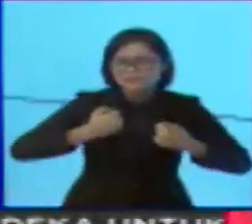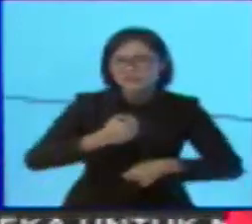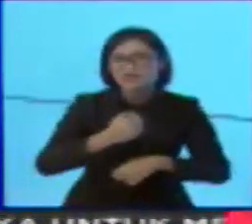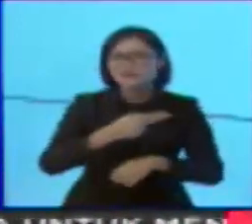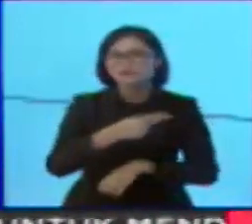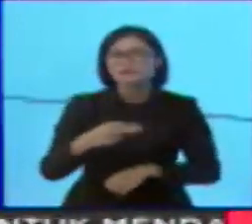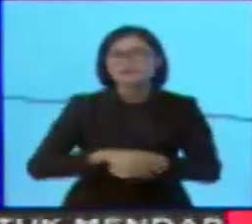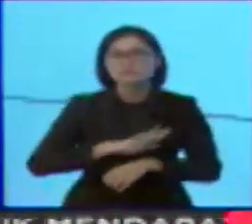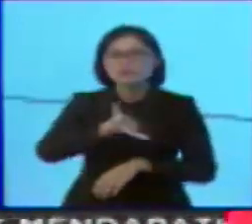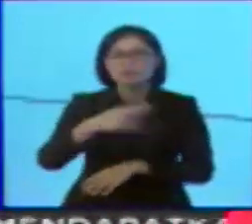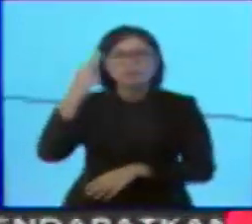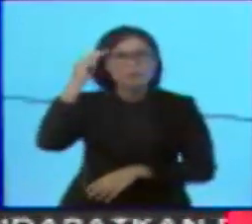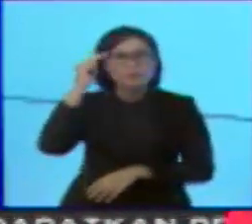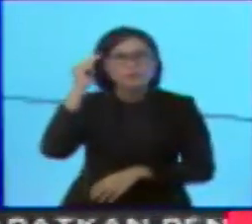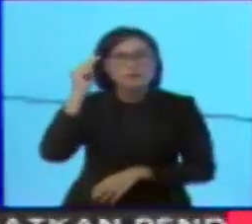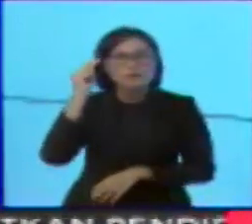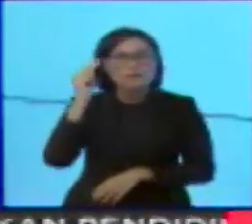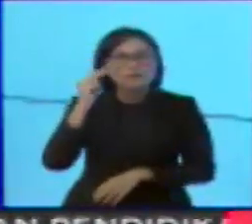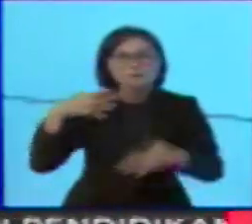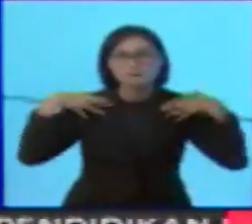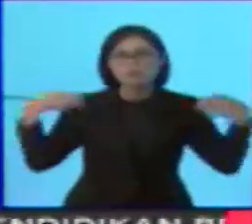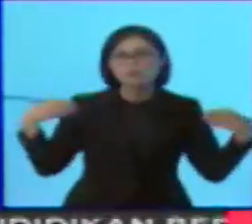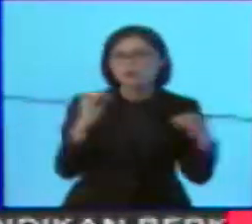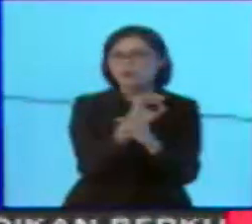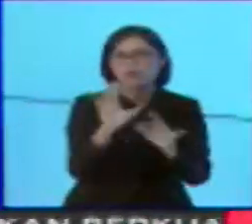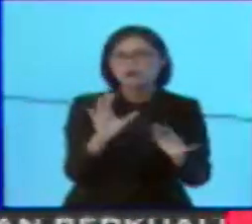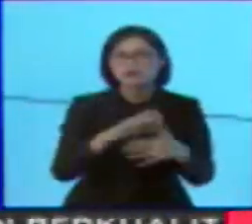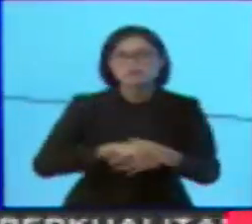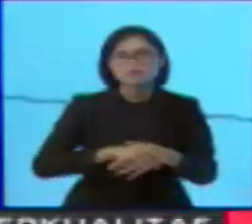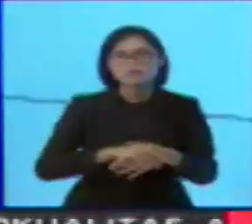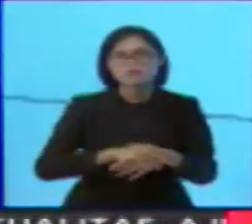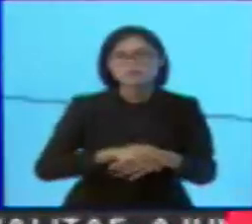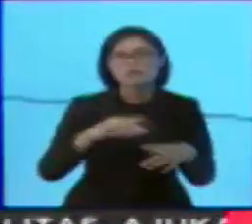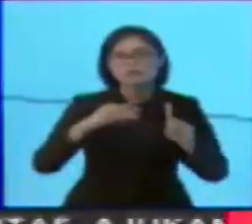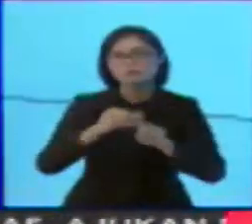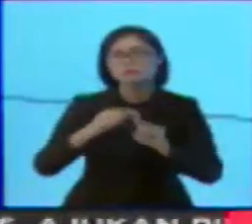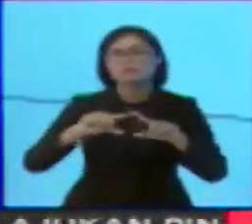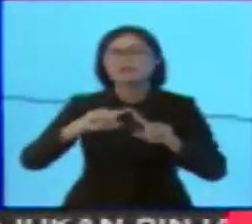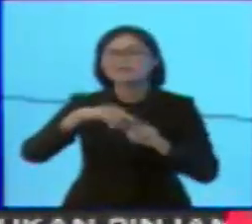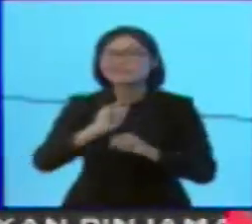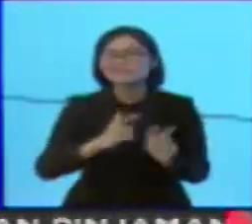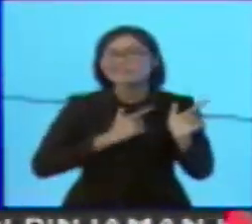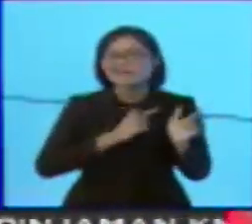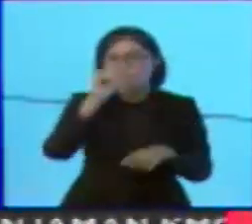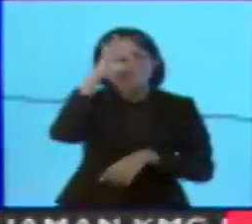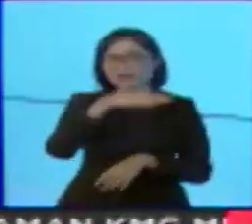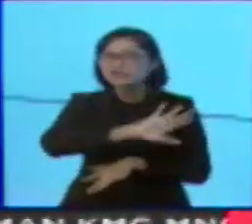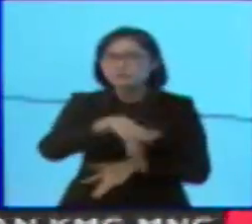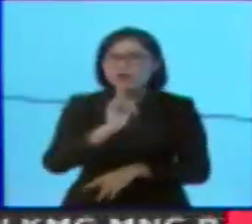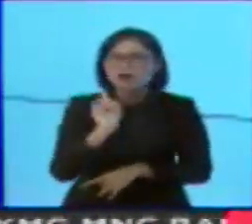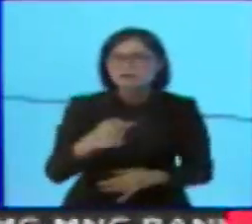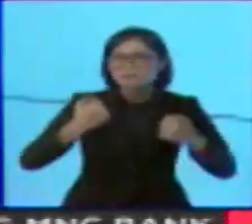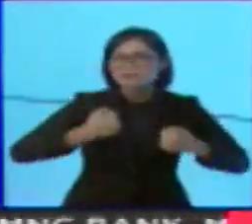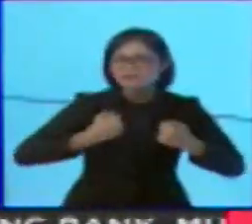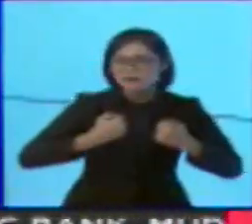bisa pemerintah, menteri, gubernur, ya, kemudian bupati, TNI, Polri terus melakukan pendidikan agar cinta